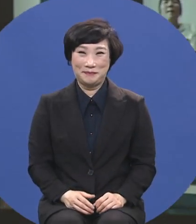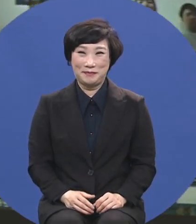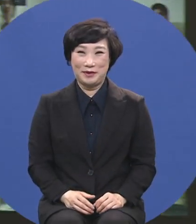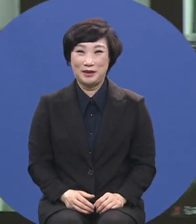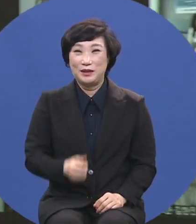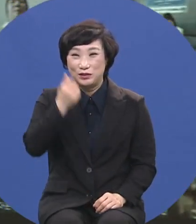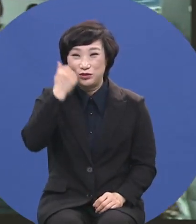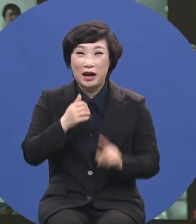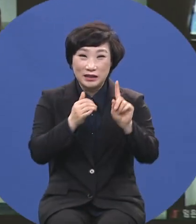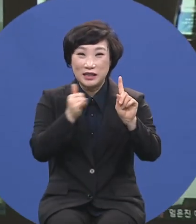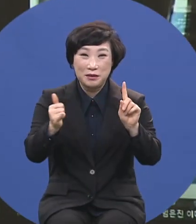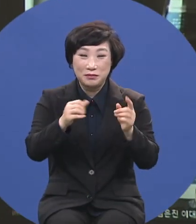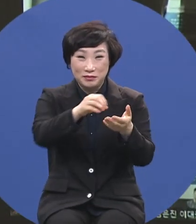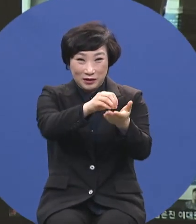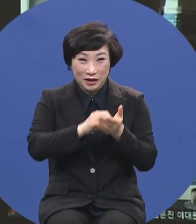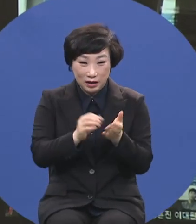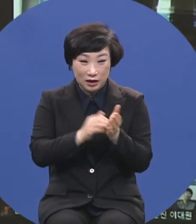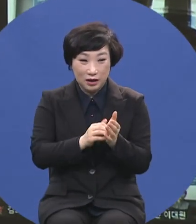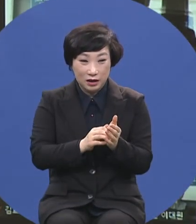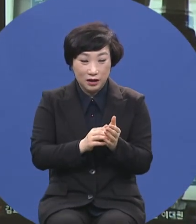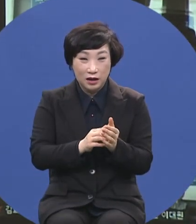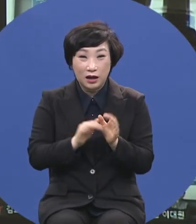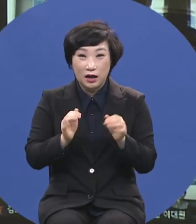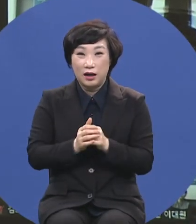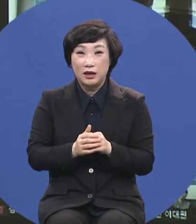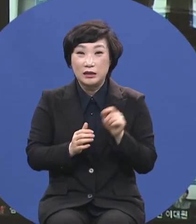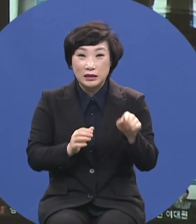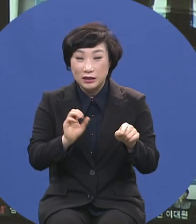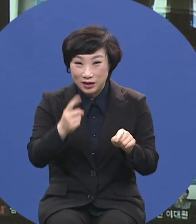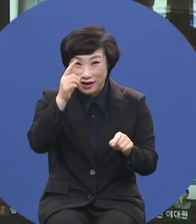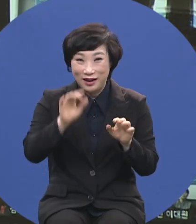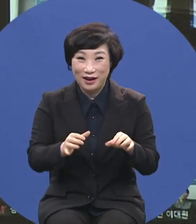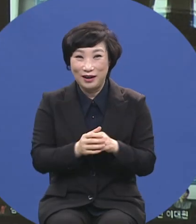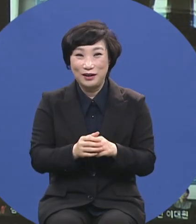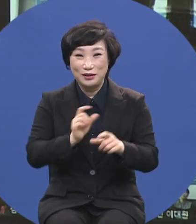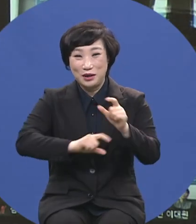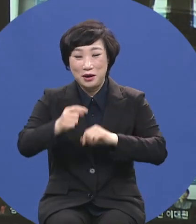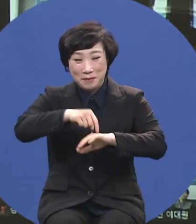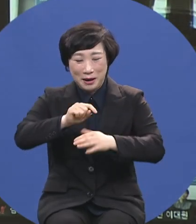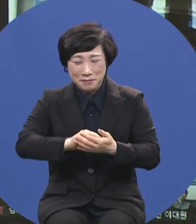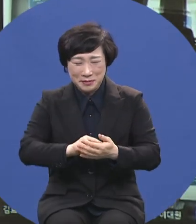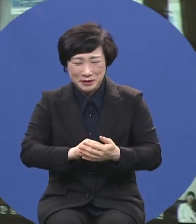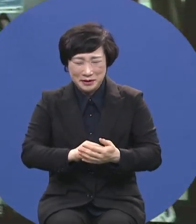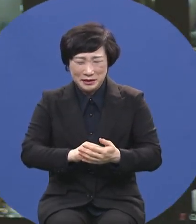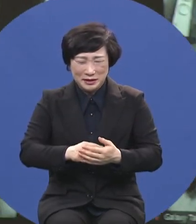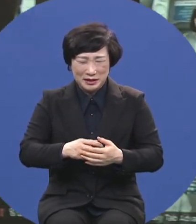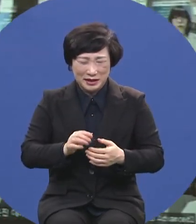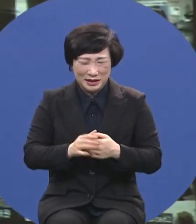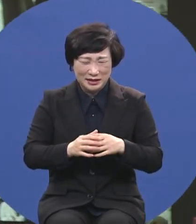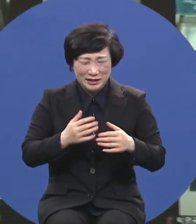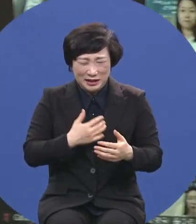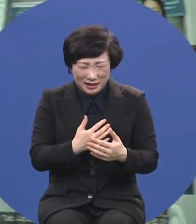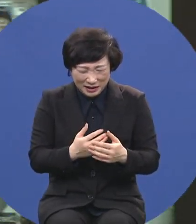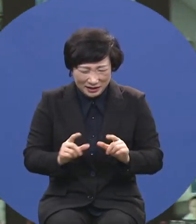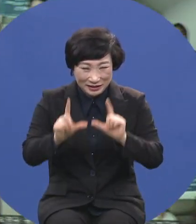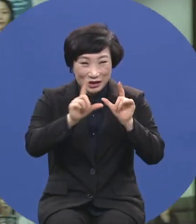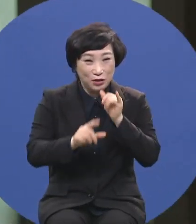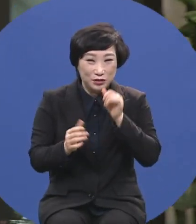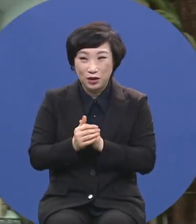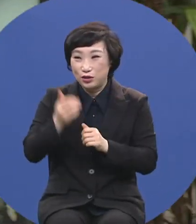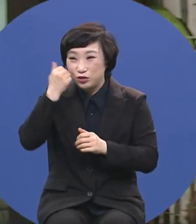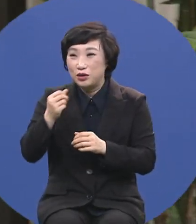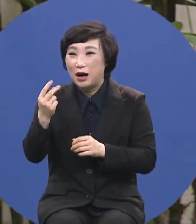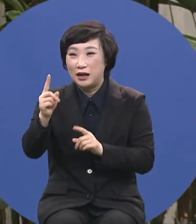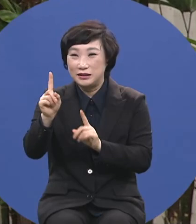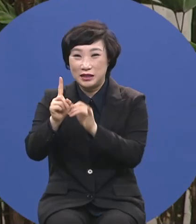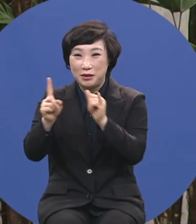한 사람이 들어오면 또 그 사람 때문에 마음을 들고 사는데, 또 한 사람이 들어오면 그 사람